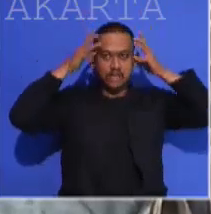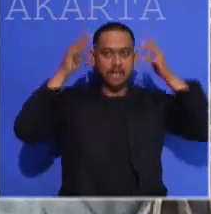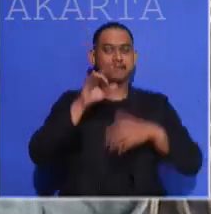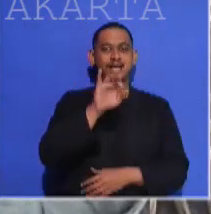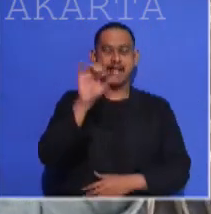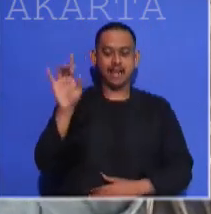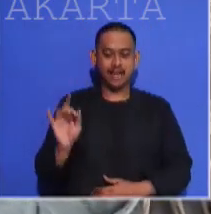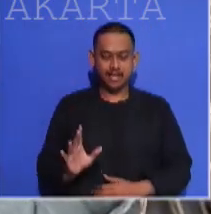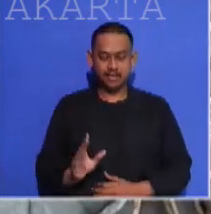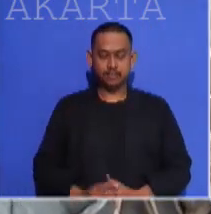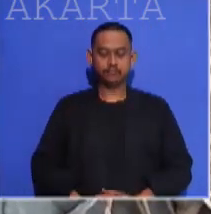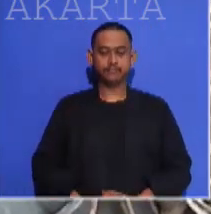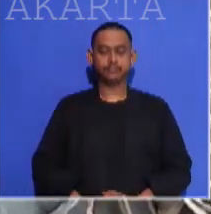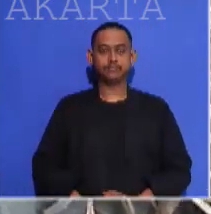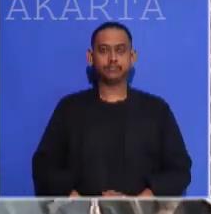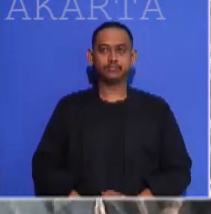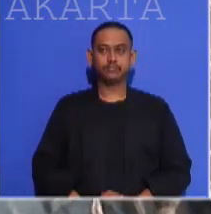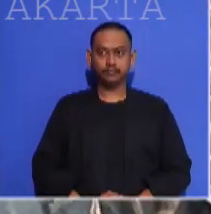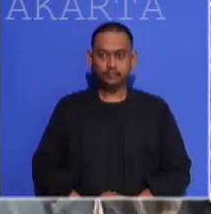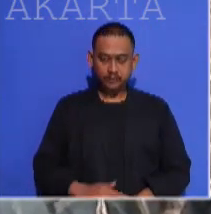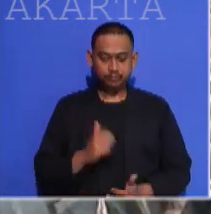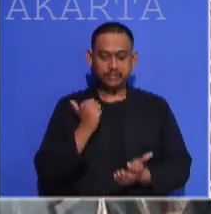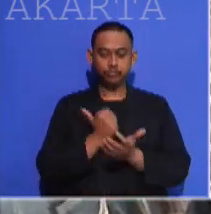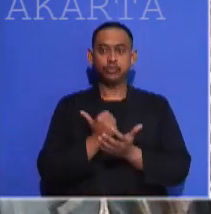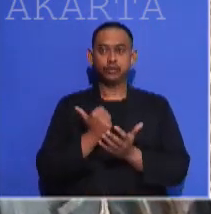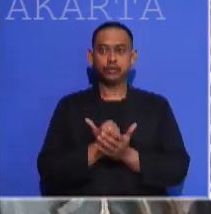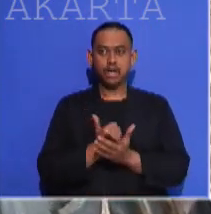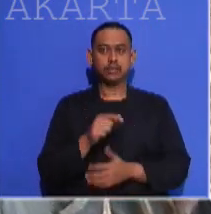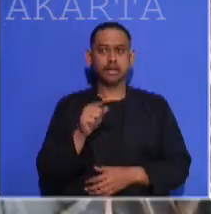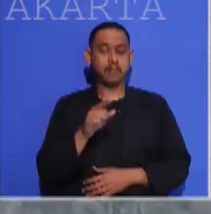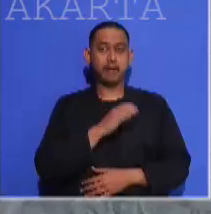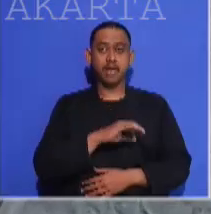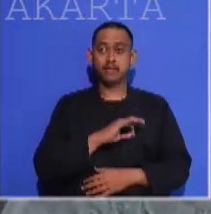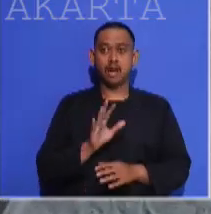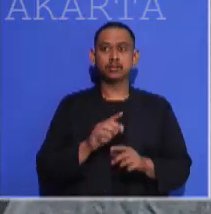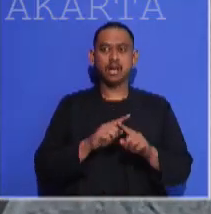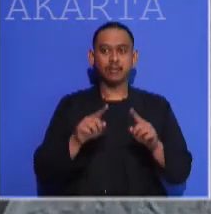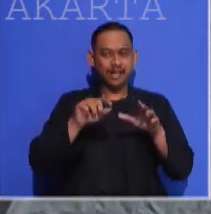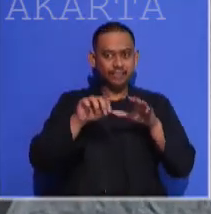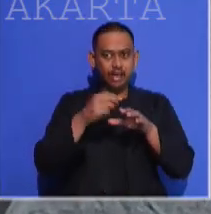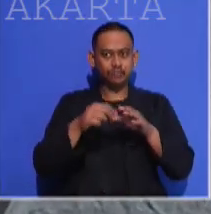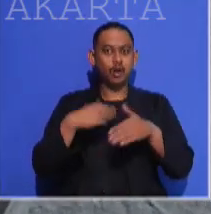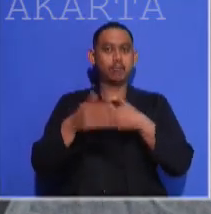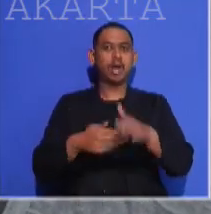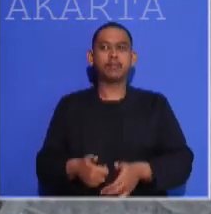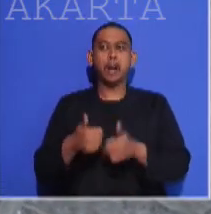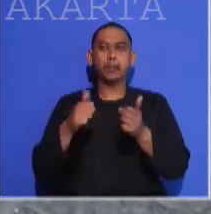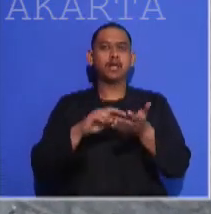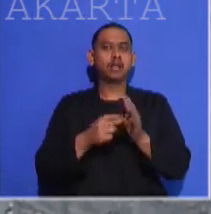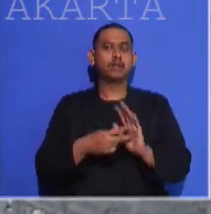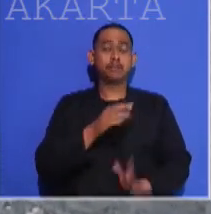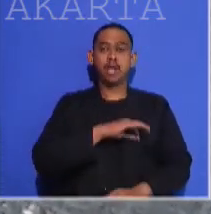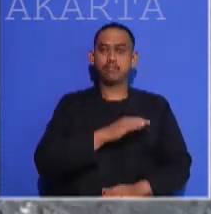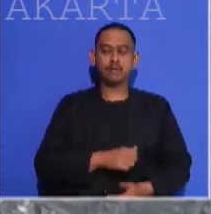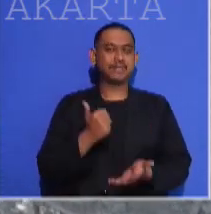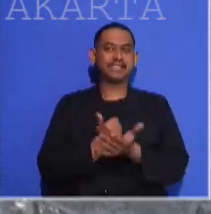sanesipun. Barang ingkang sewau mboten aji menawi dipun rakit kanyoto ajinipun inggil. Ananging gandeng sampun mlebet wonten ing mangsa